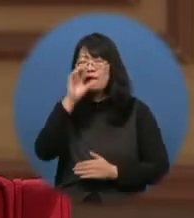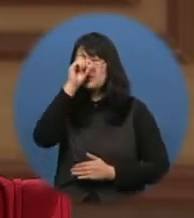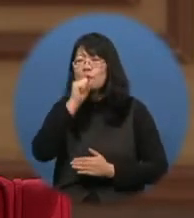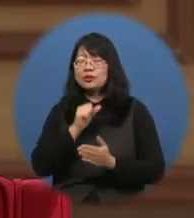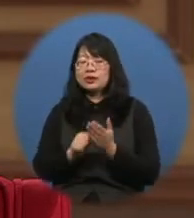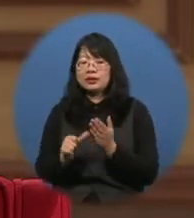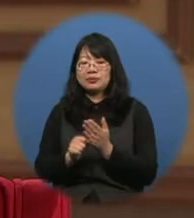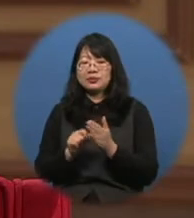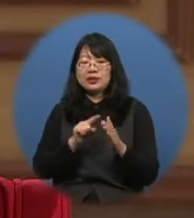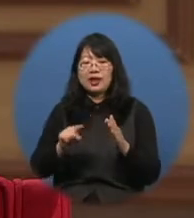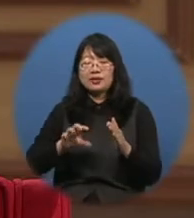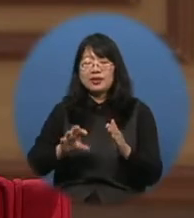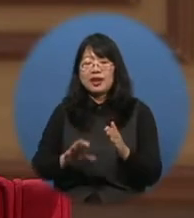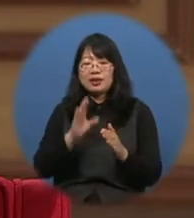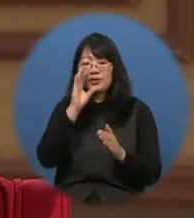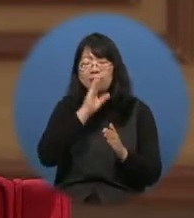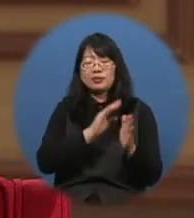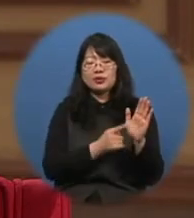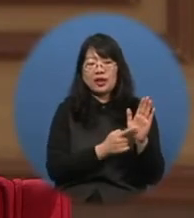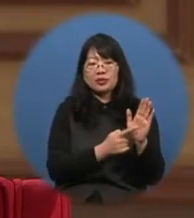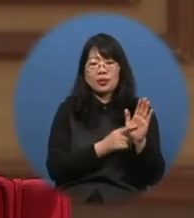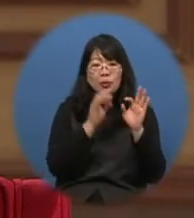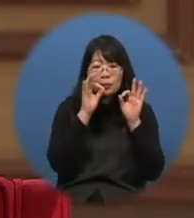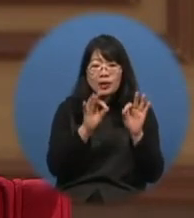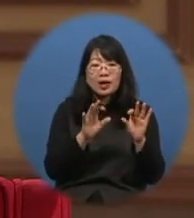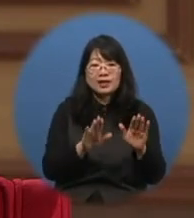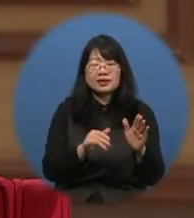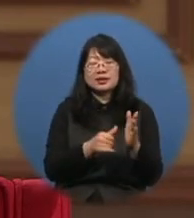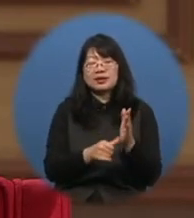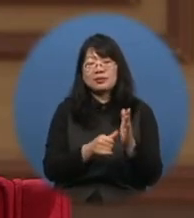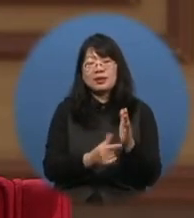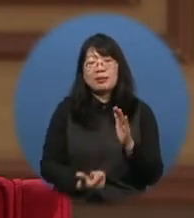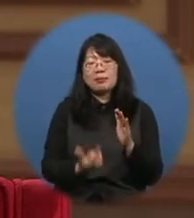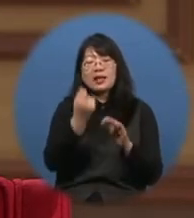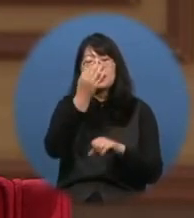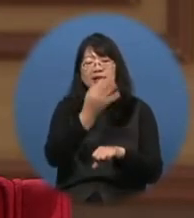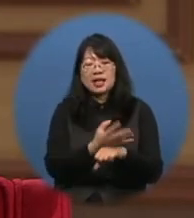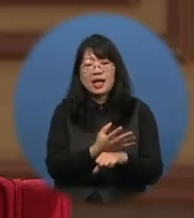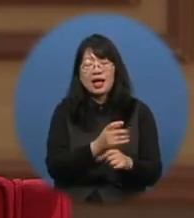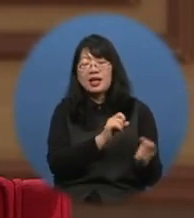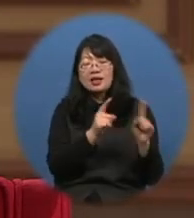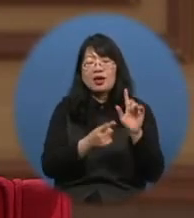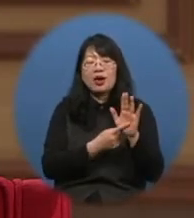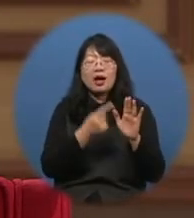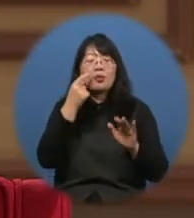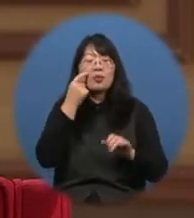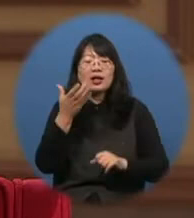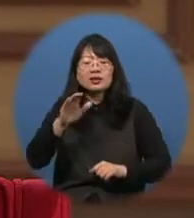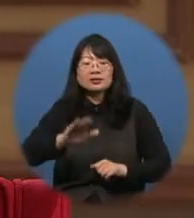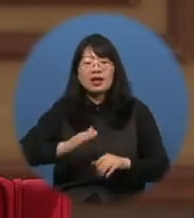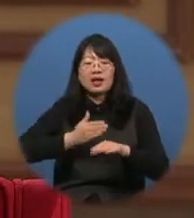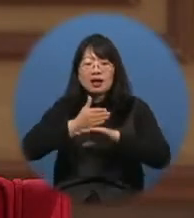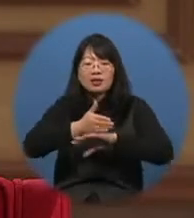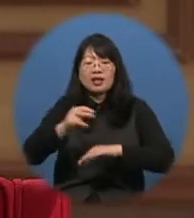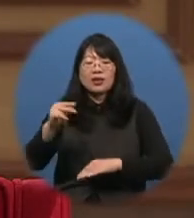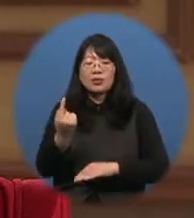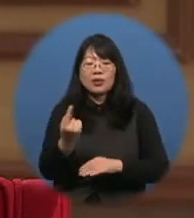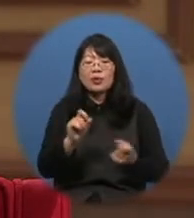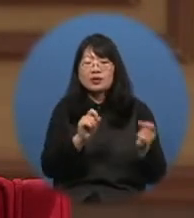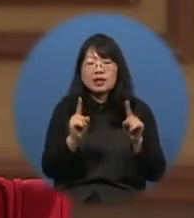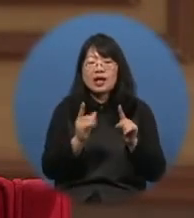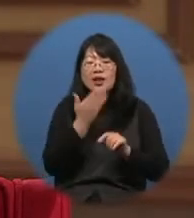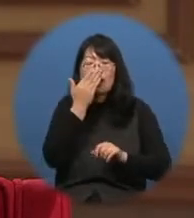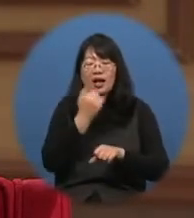좋은 제품에 나쁜 광고는 그 제품을 빨리 살려낼 수는 없지만 서서히라도